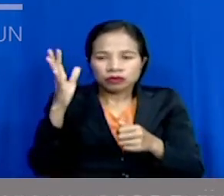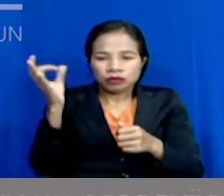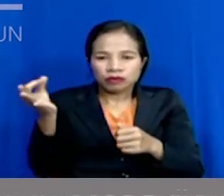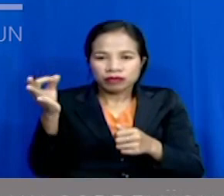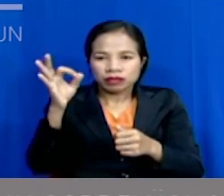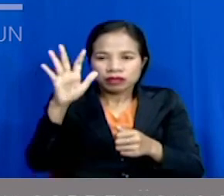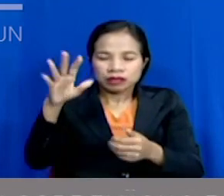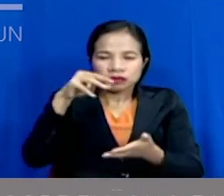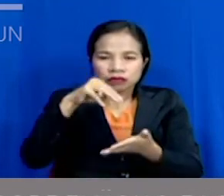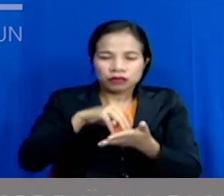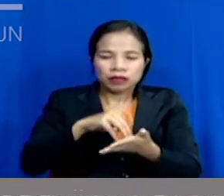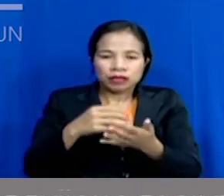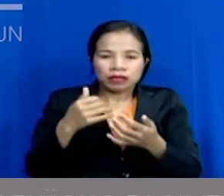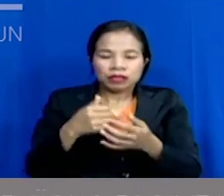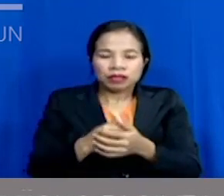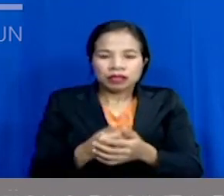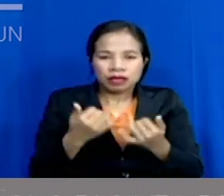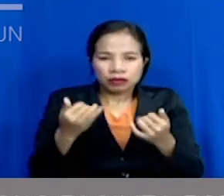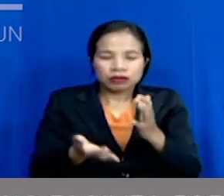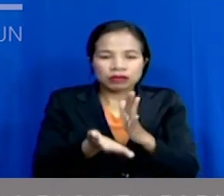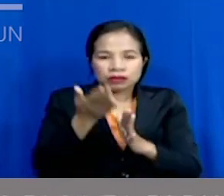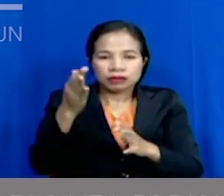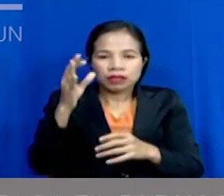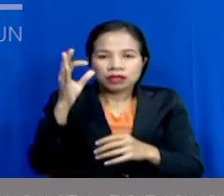95.708 elitoris agora ita sava